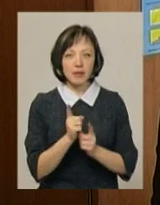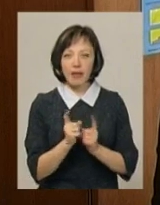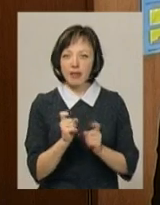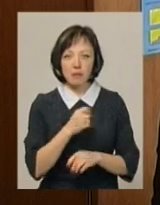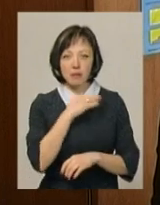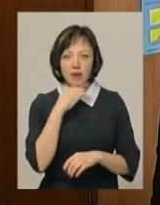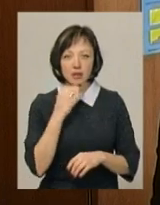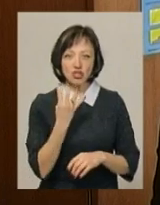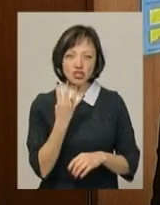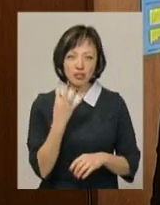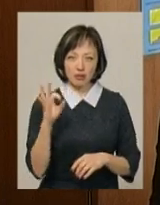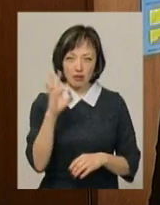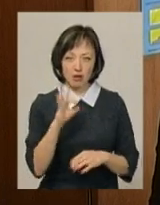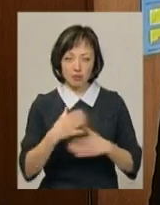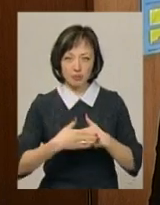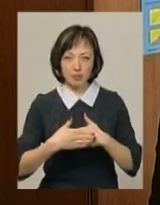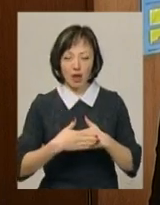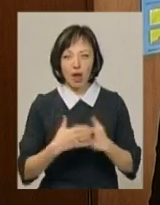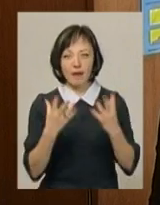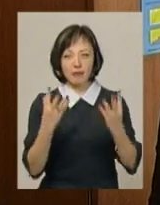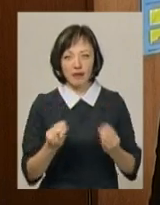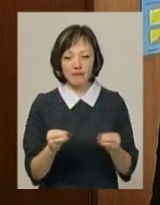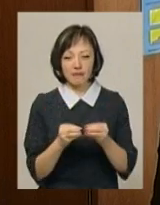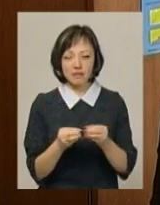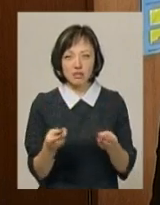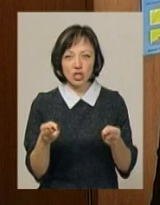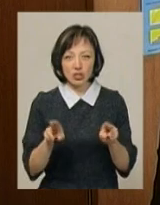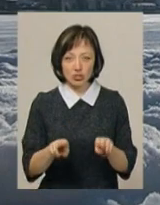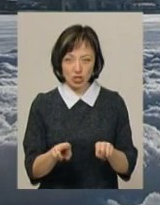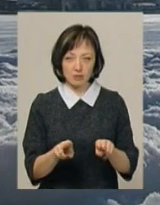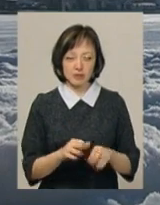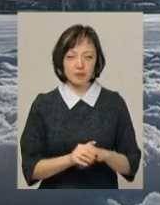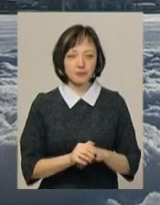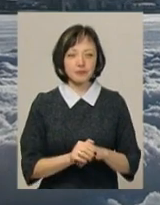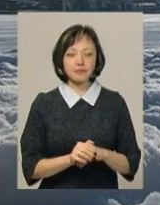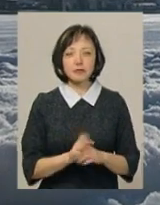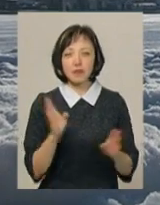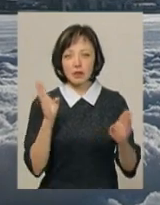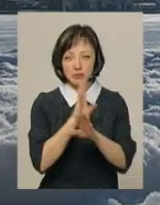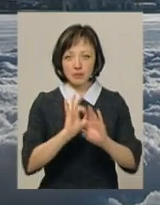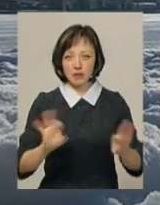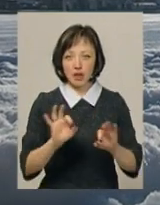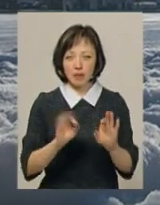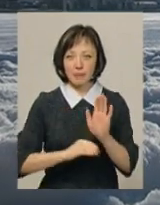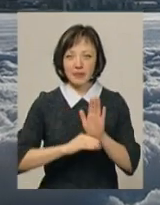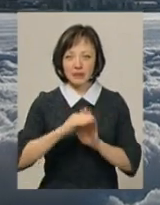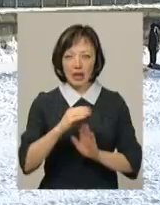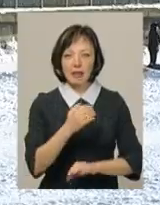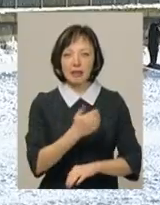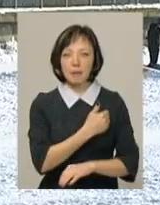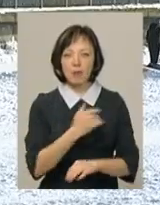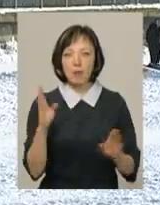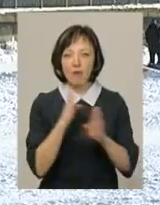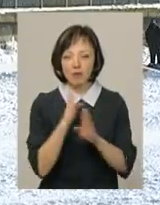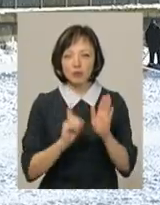десь 2-4 градуси, а денна залишатиметься в тих же межах. За прогнозами синоптиків, підвищуватися температура повітря